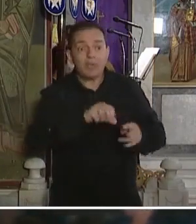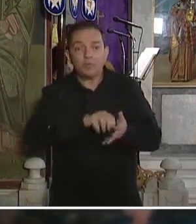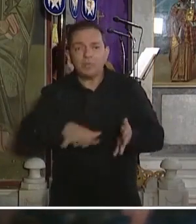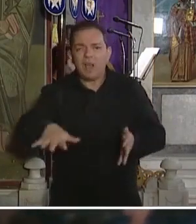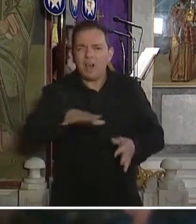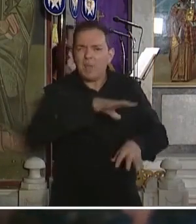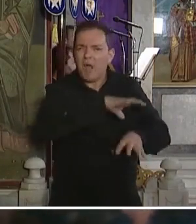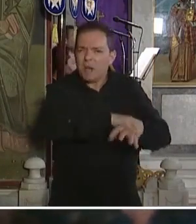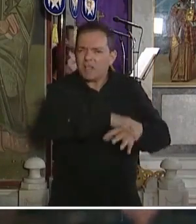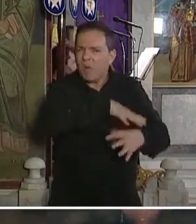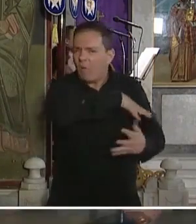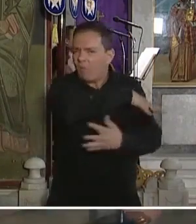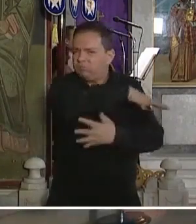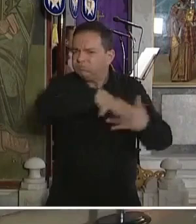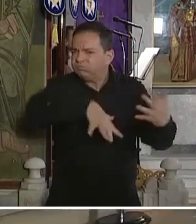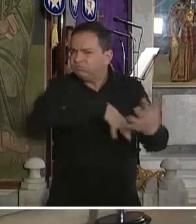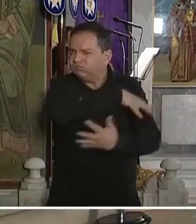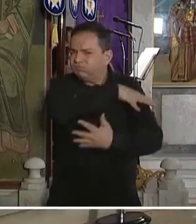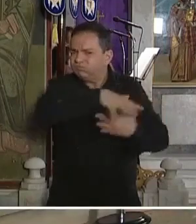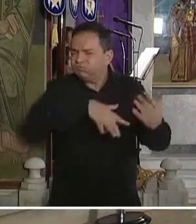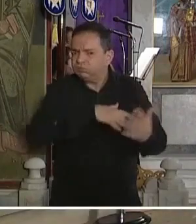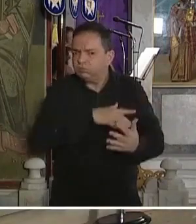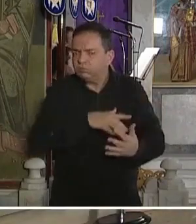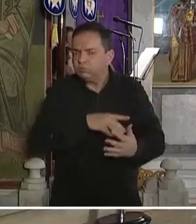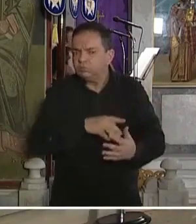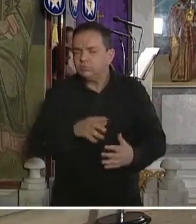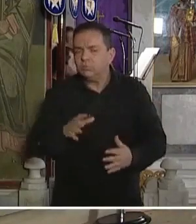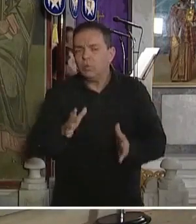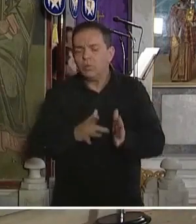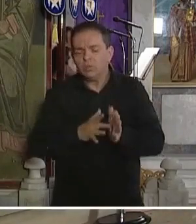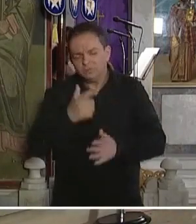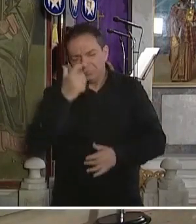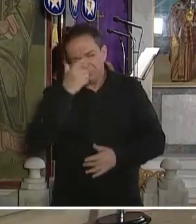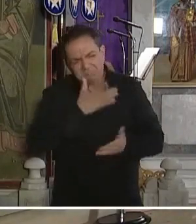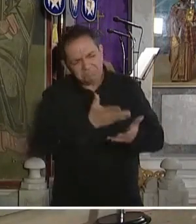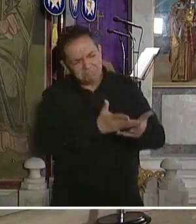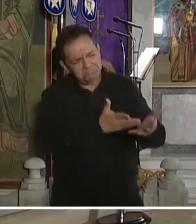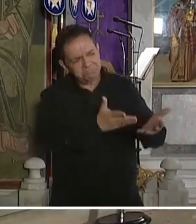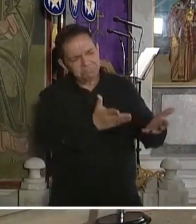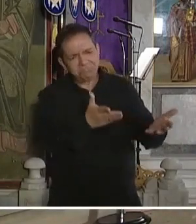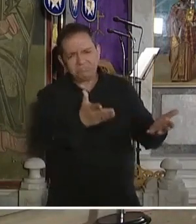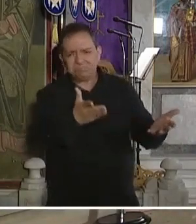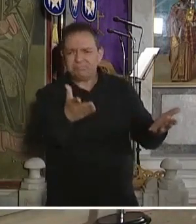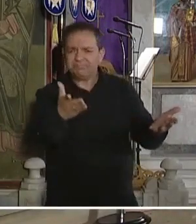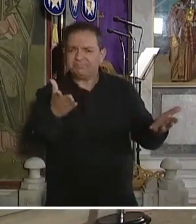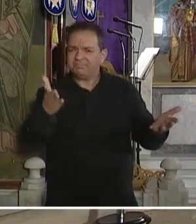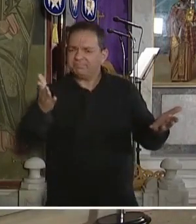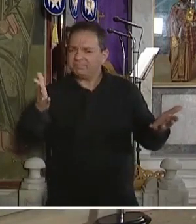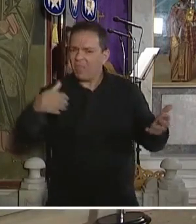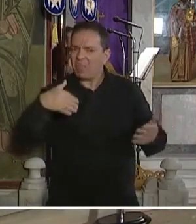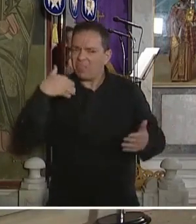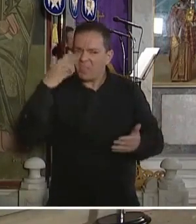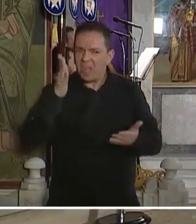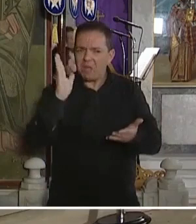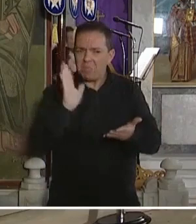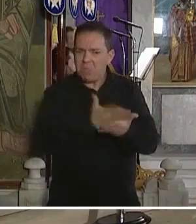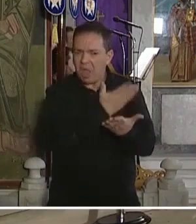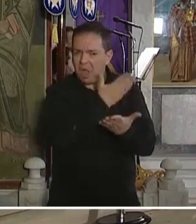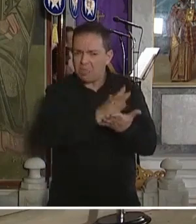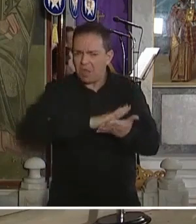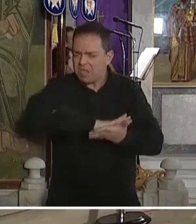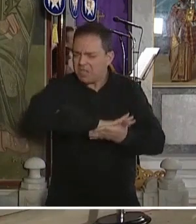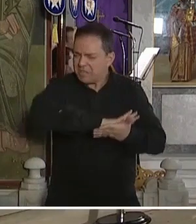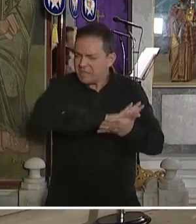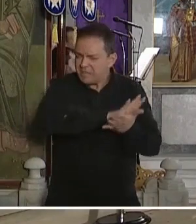αμαρτίας, έκλαψε για το κατάντημά της και για τις συνέπειες αυτού του καταντήματος.